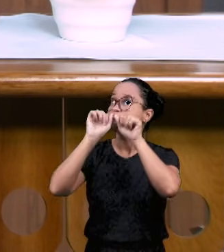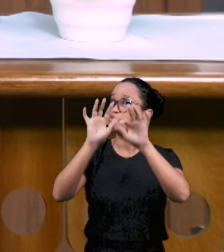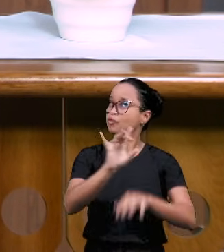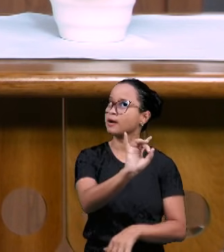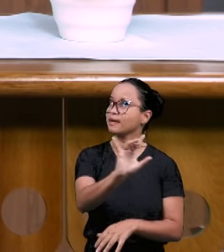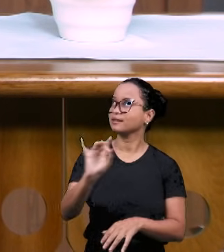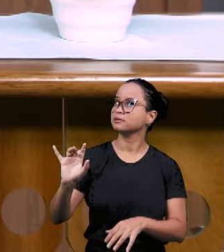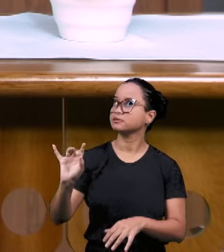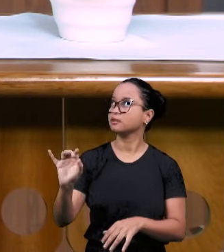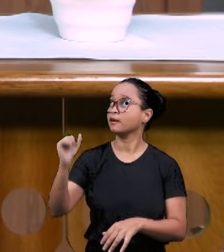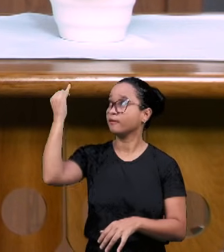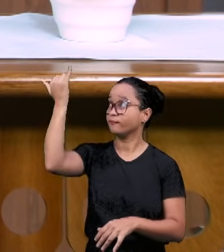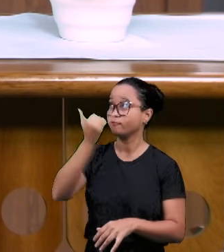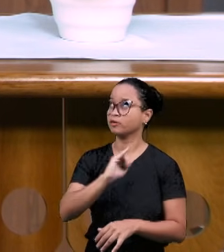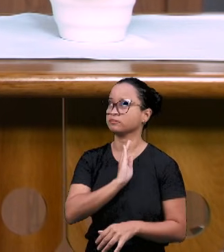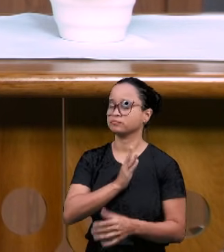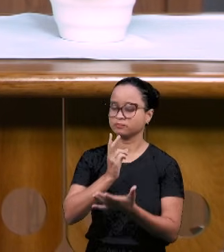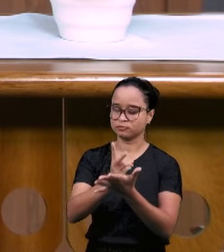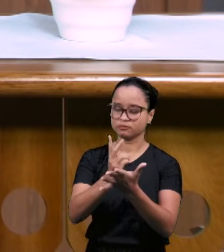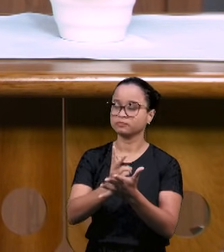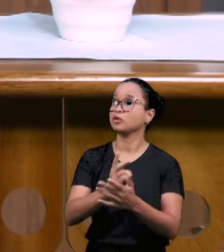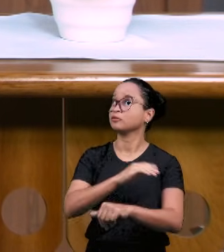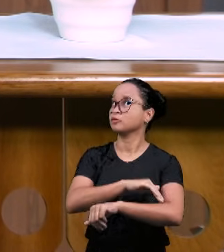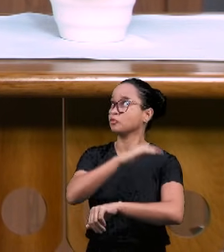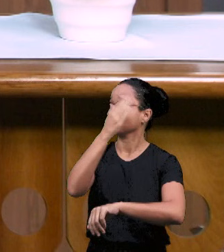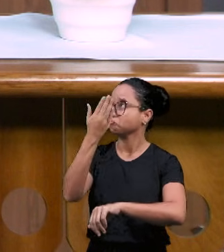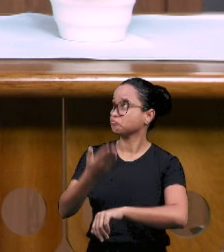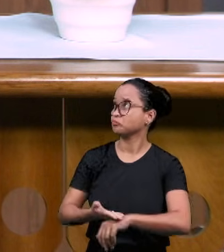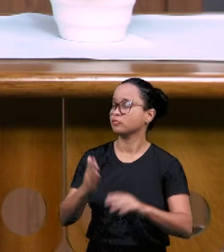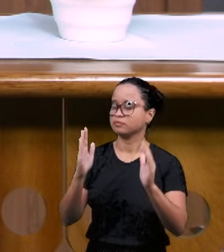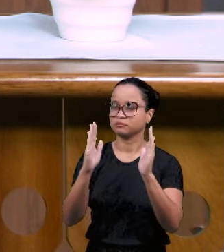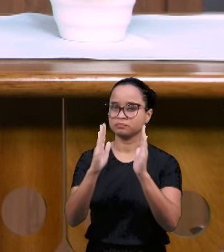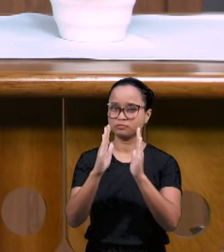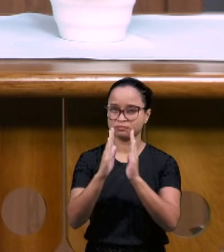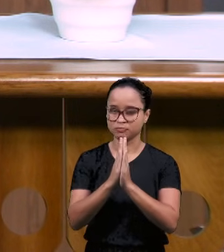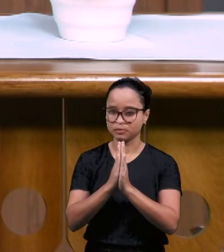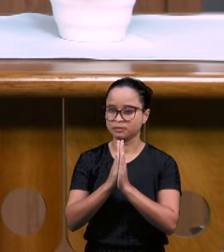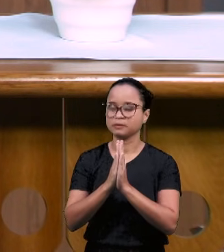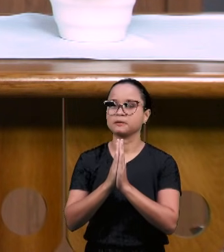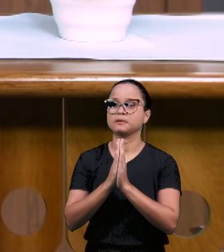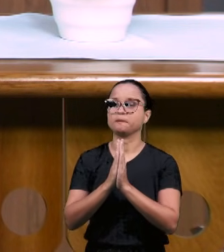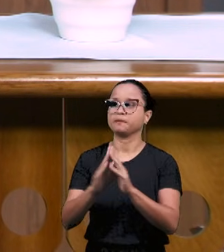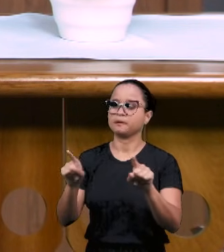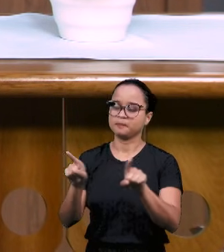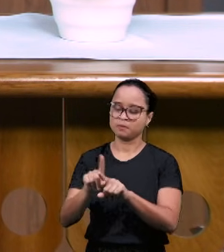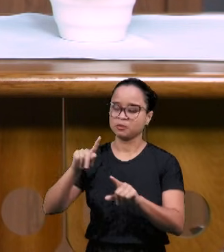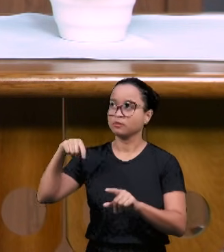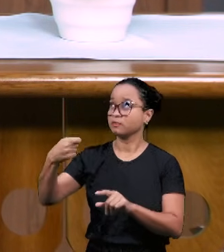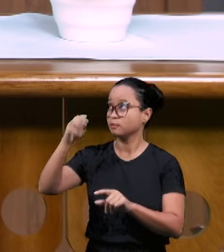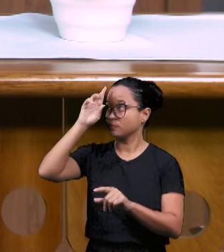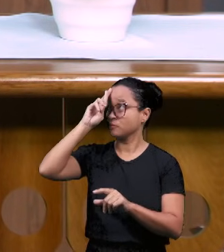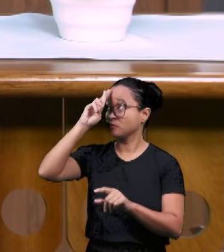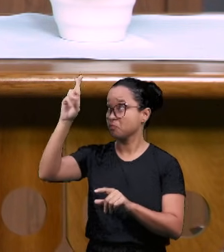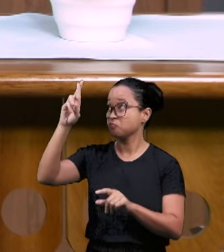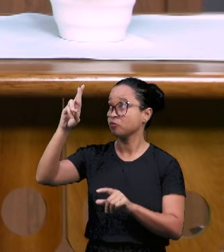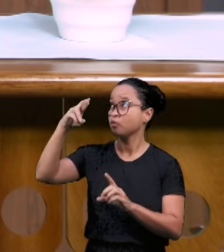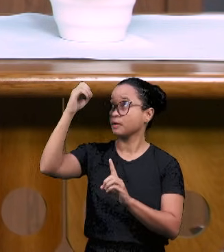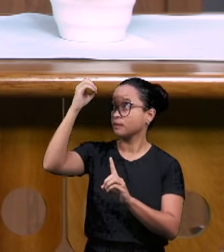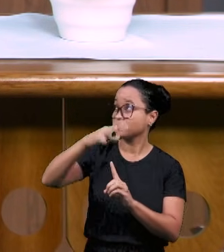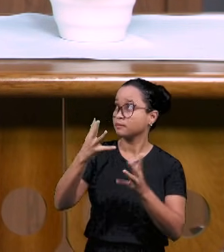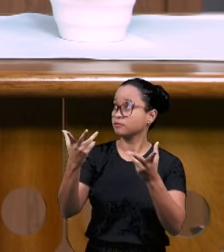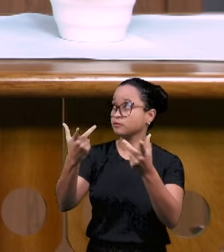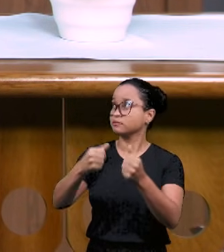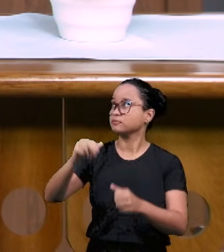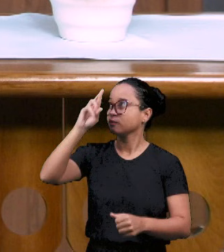nous. Parle à nos cœurs au long de cette journée. C'est la prière que nous faisons. En ton nom, nous disons que la grâce merveilleuse du